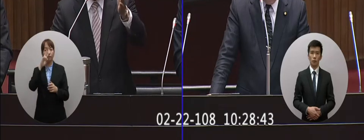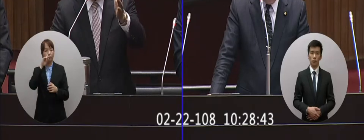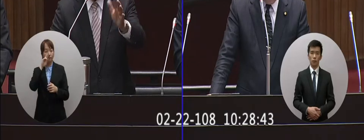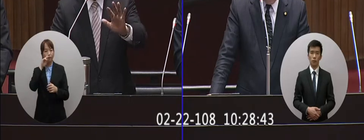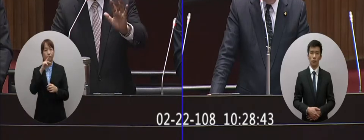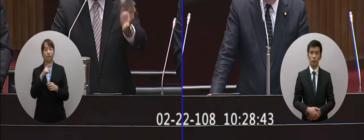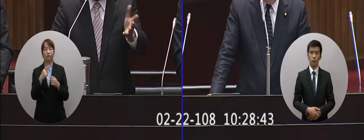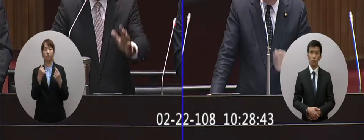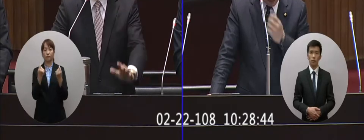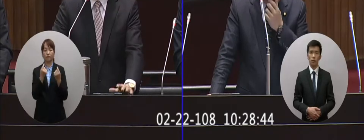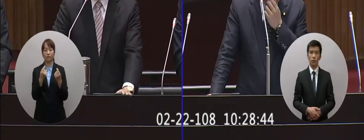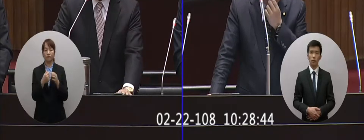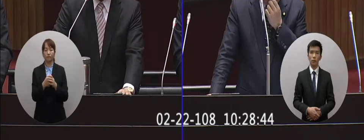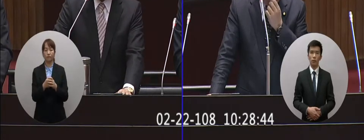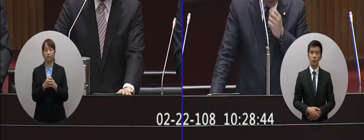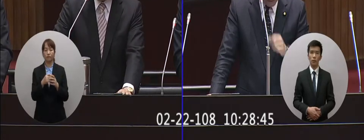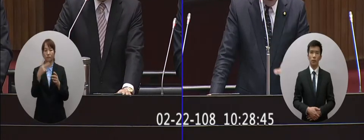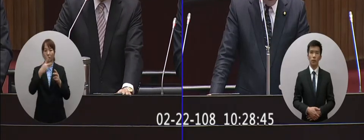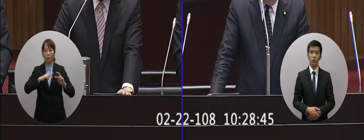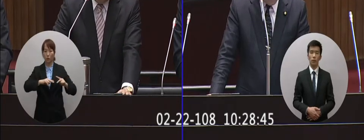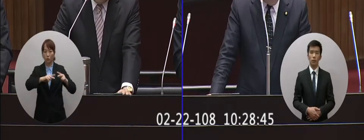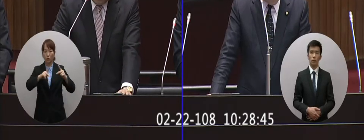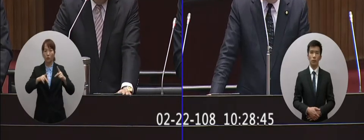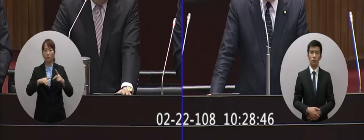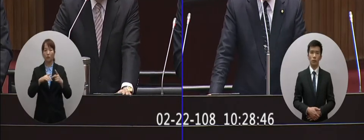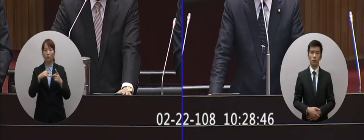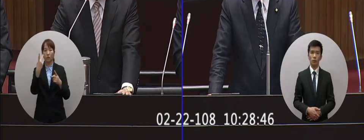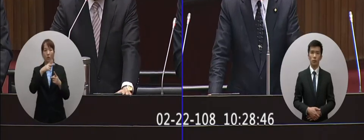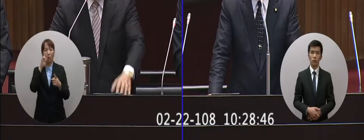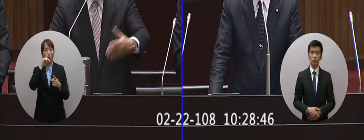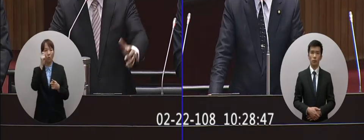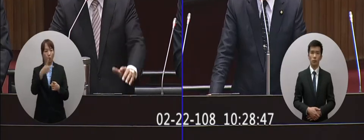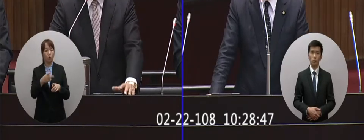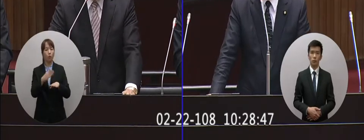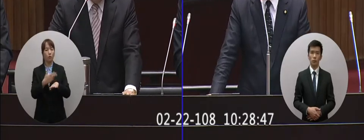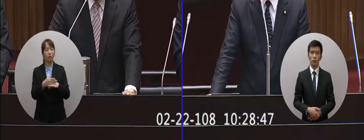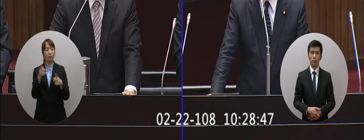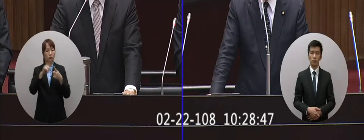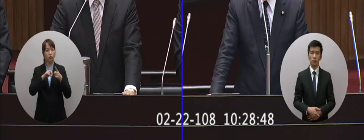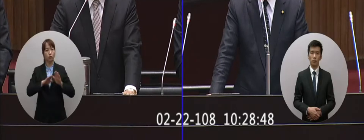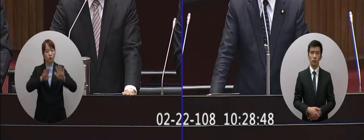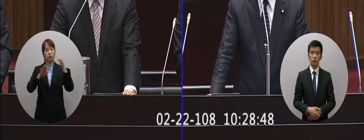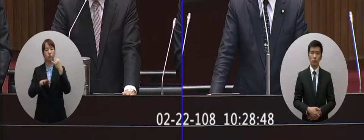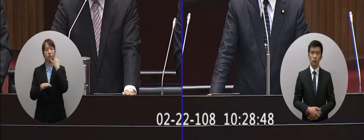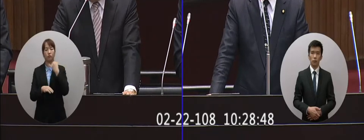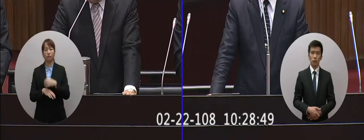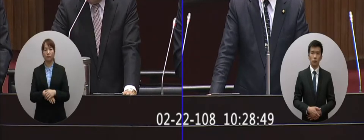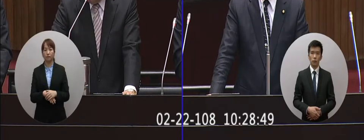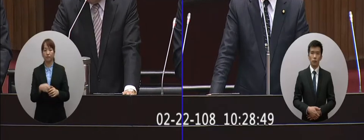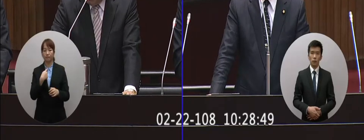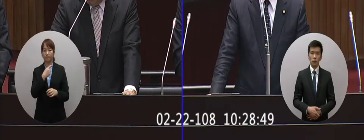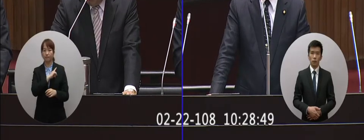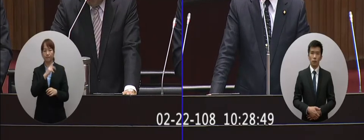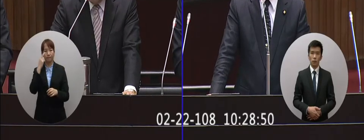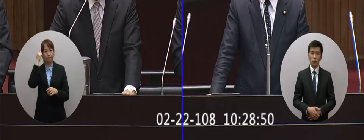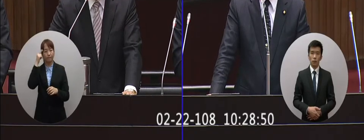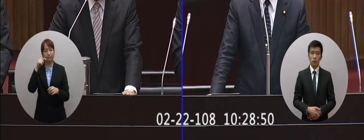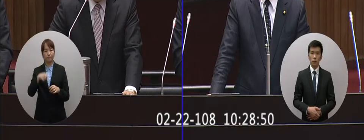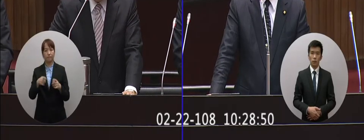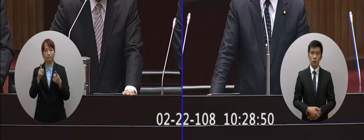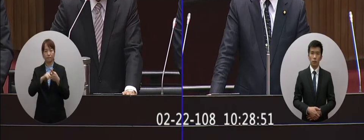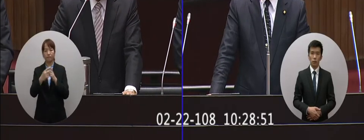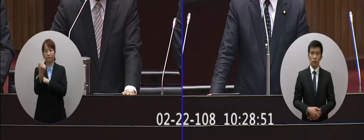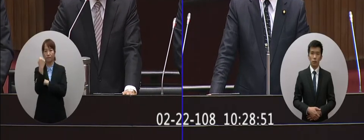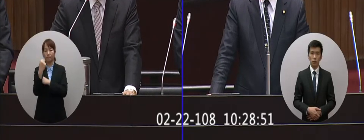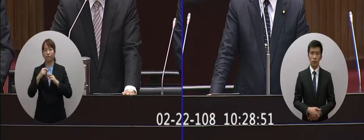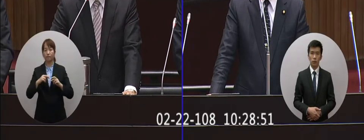错误或者必须可以更正的种种不必再犯，所以应该更快才对。那我觉得这一方面我们应该再